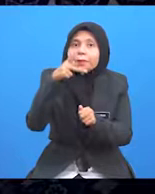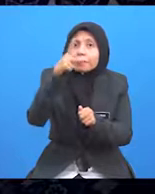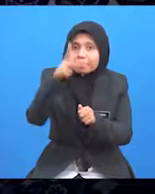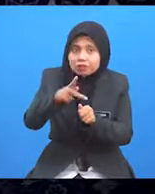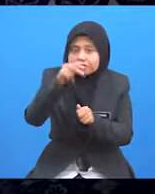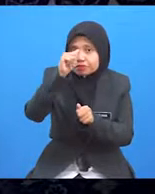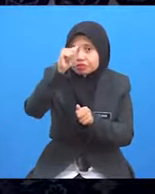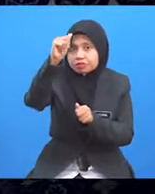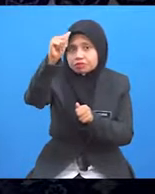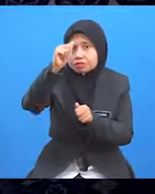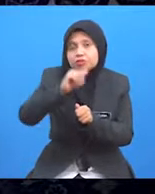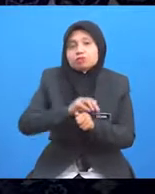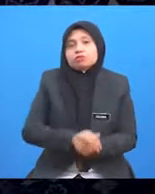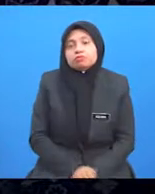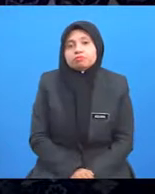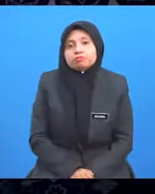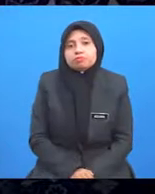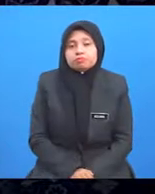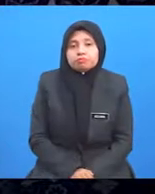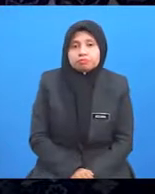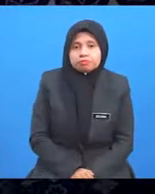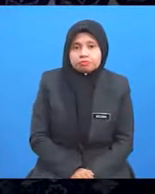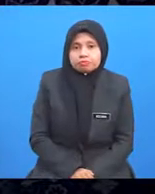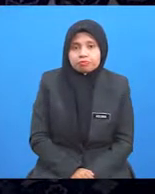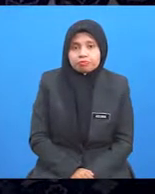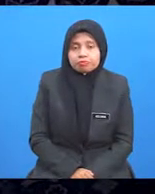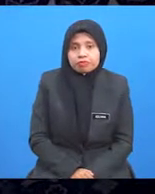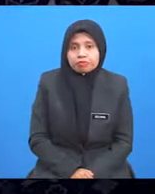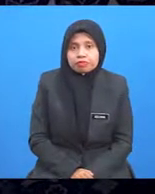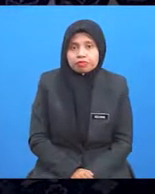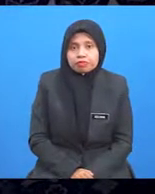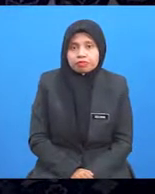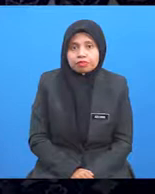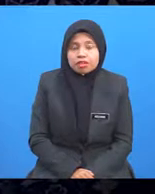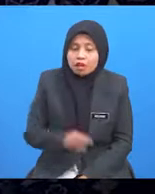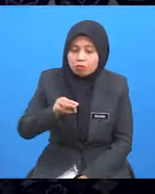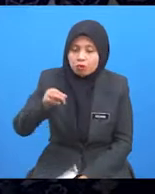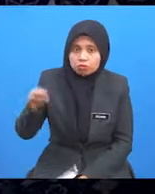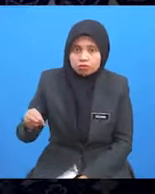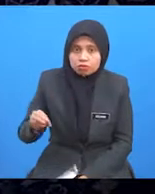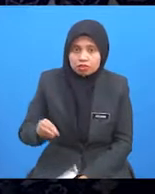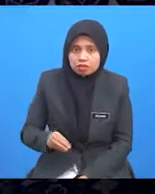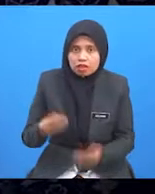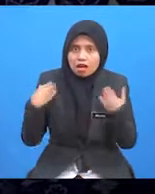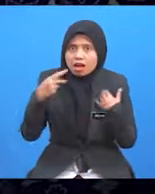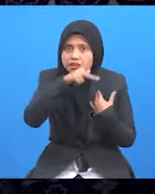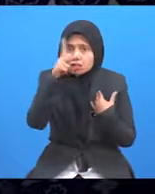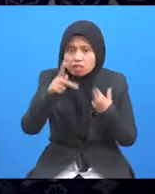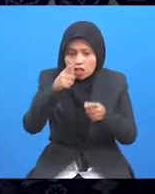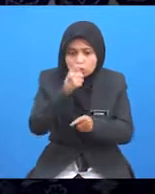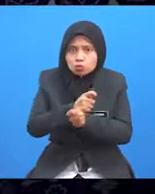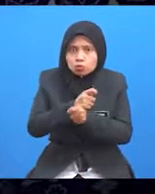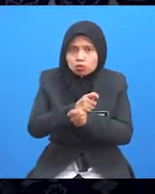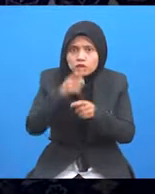Taala. Murid-murid, adakah tugas dakwah ini hanya tugas para rasul dan para ulama sahaja?